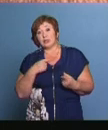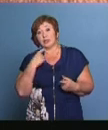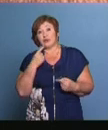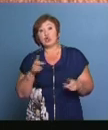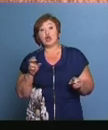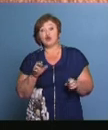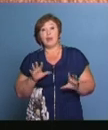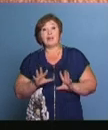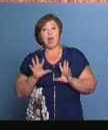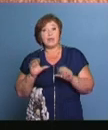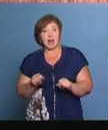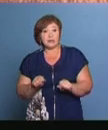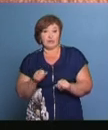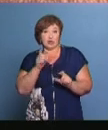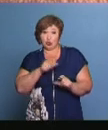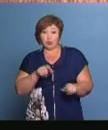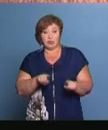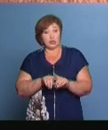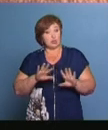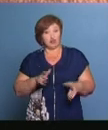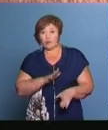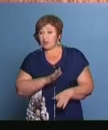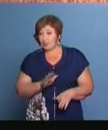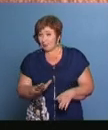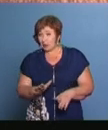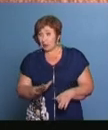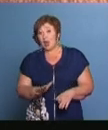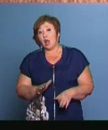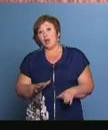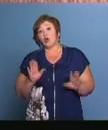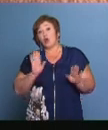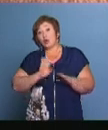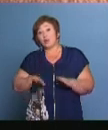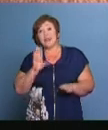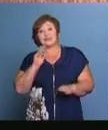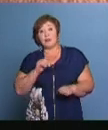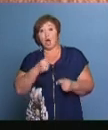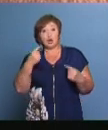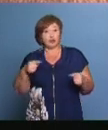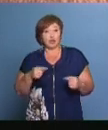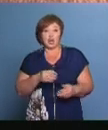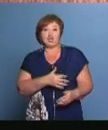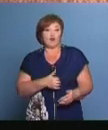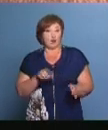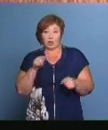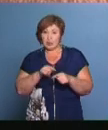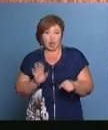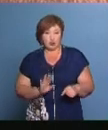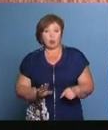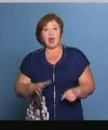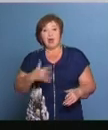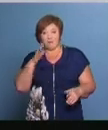Чтобы набрасывались на людей, таких случаев не было. Кроме собак, никаких других животных не трогали, а вот собак